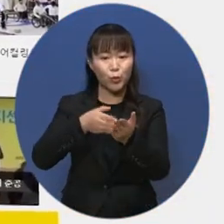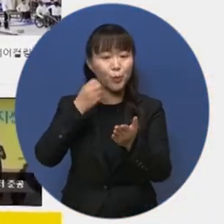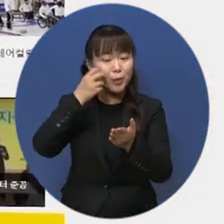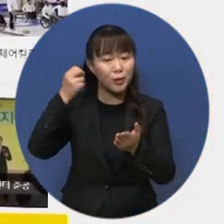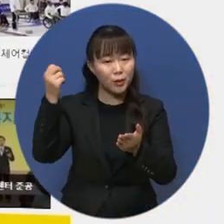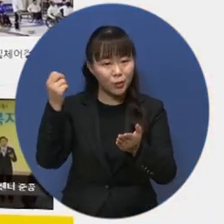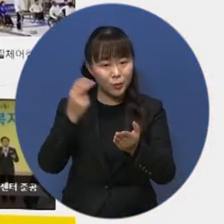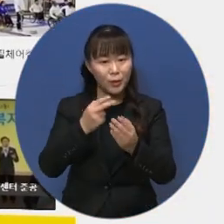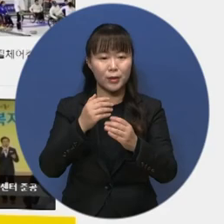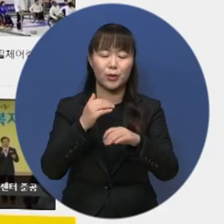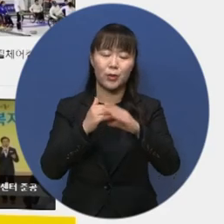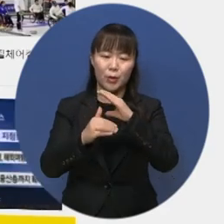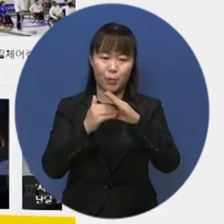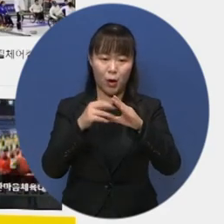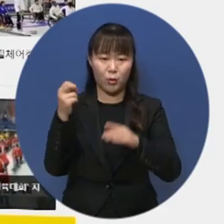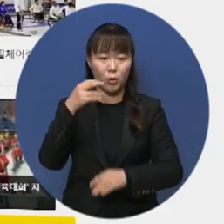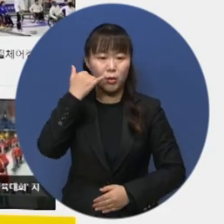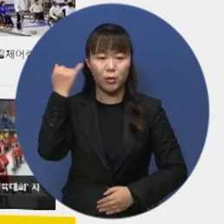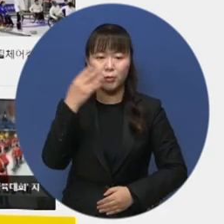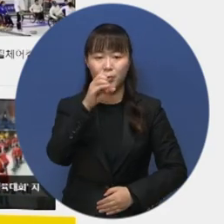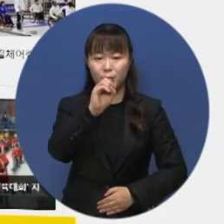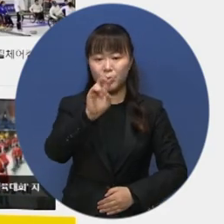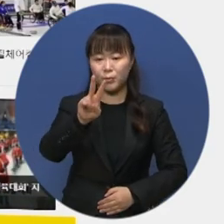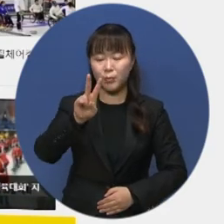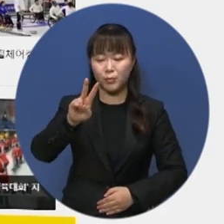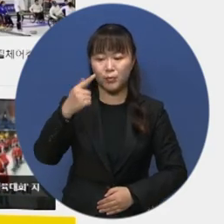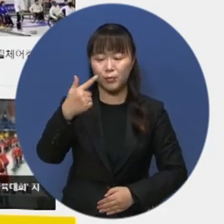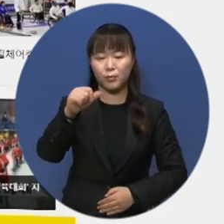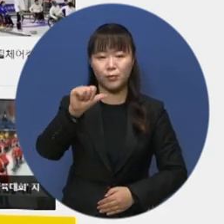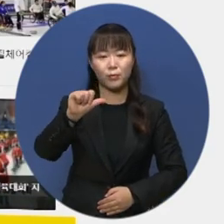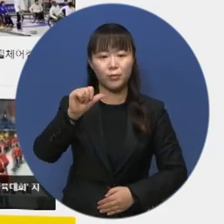웰페어뉴스 홈페이지 또는 전자우편,